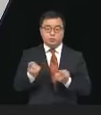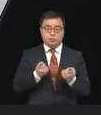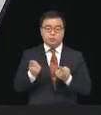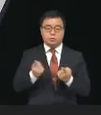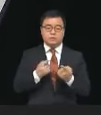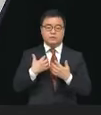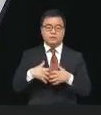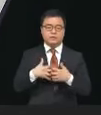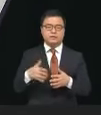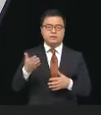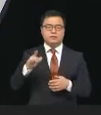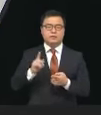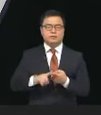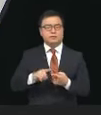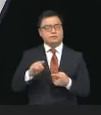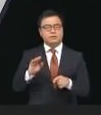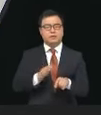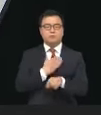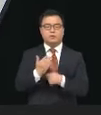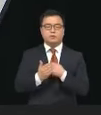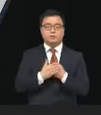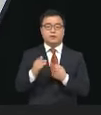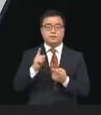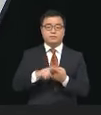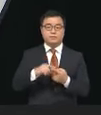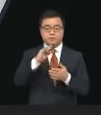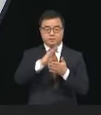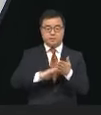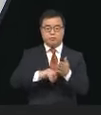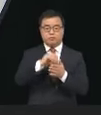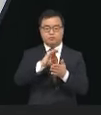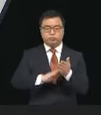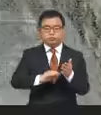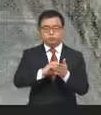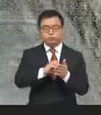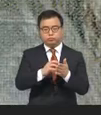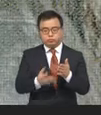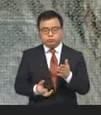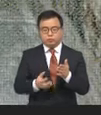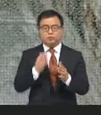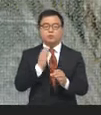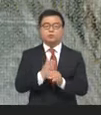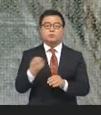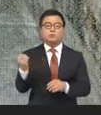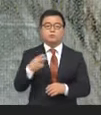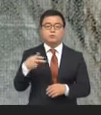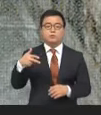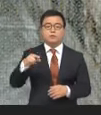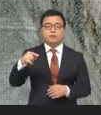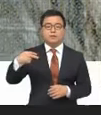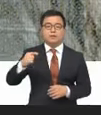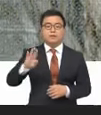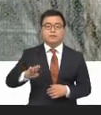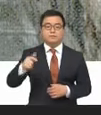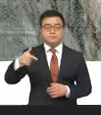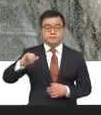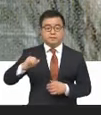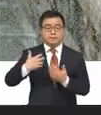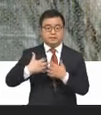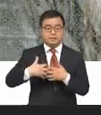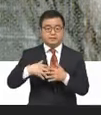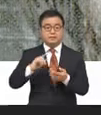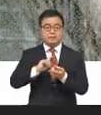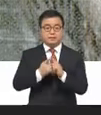제습기 때문에 점토로 칠한 벽화가 빠르게 벗겨지고 있는 겁니다. 제습기 대신 일정 온도와 습도를 유지할 수